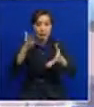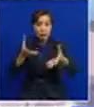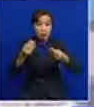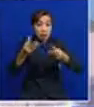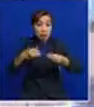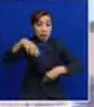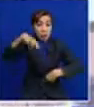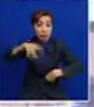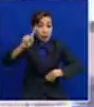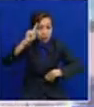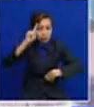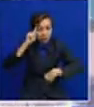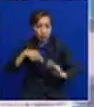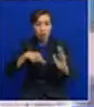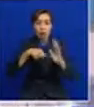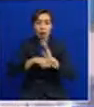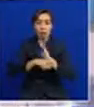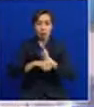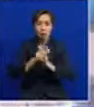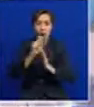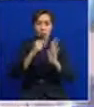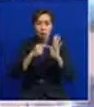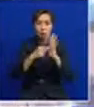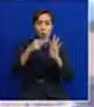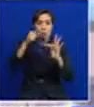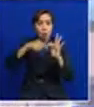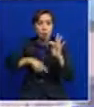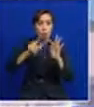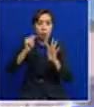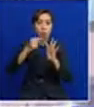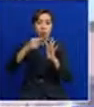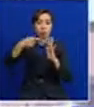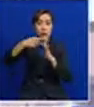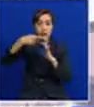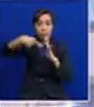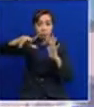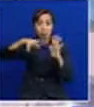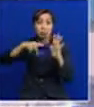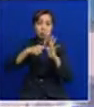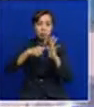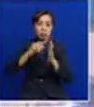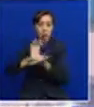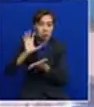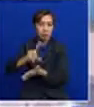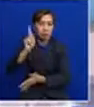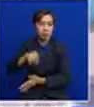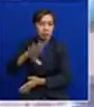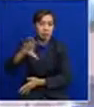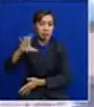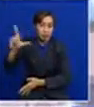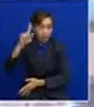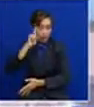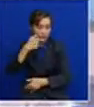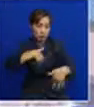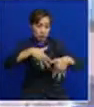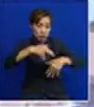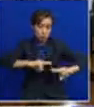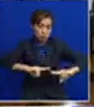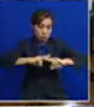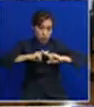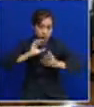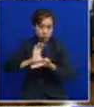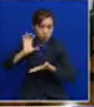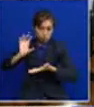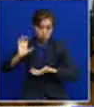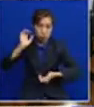ของสนามบินอู่ตะเภาวงเงินลงทุน 15,000 ล้านบาทค่ะซึ่งจะเปิดให้ภาคเอกชนเข้าร่วมลงทุนด้วยโดยนายอาค